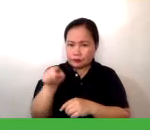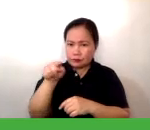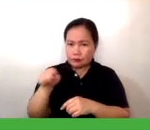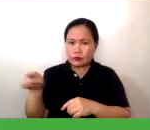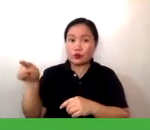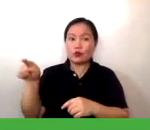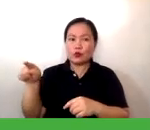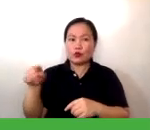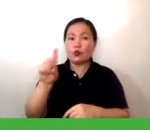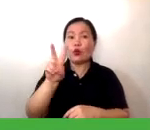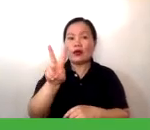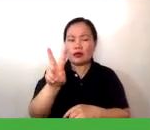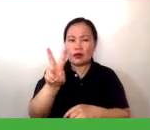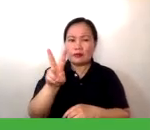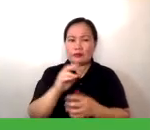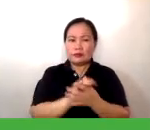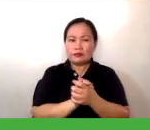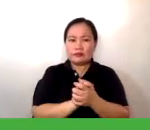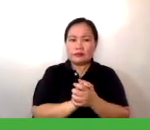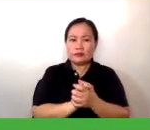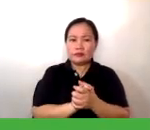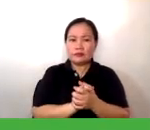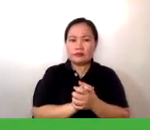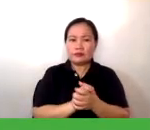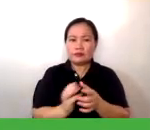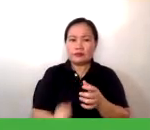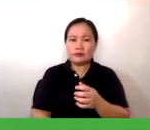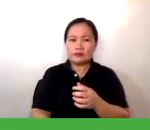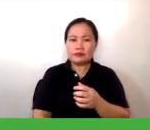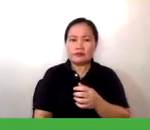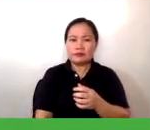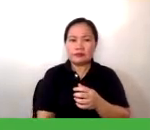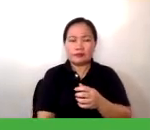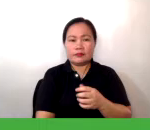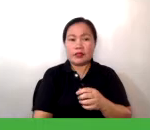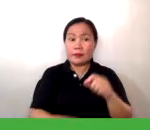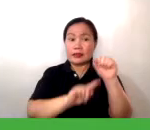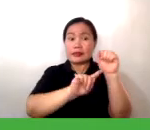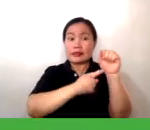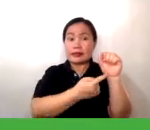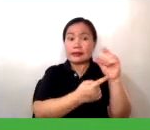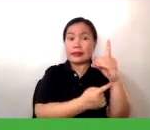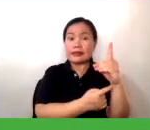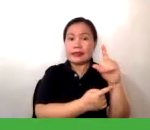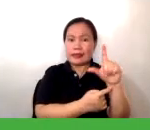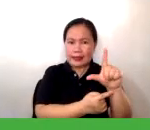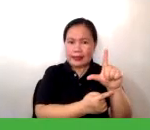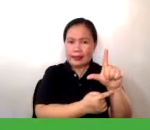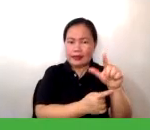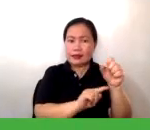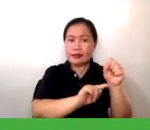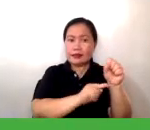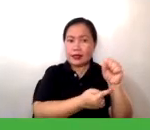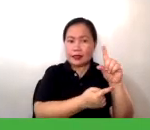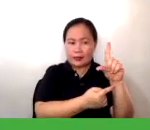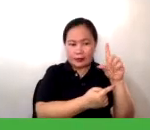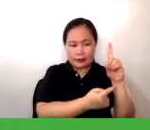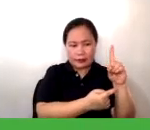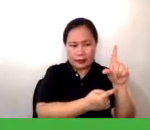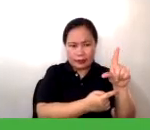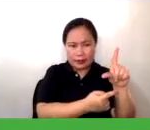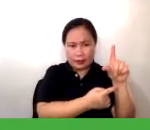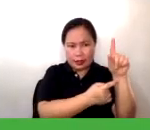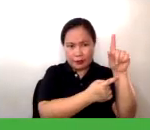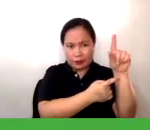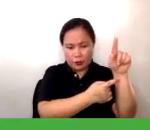papuntang milliliter. So, 1, 2. Hindi ka pwede magpaganito ha, 1, 2. Hindi pwede kasi ang nauna dito